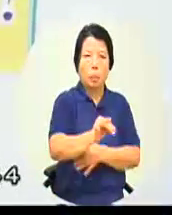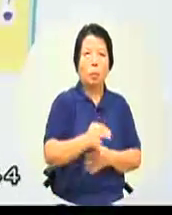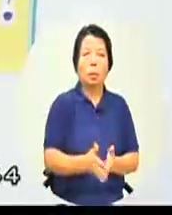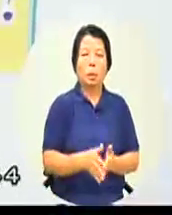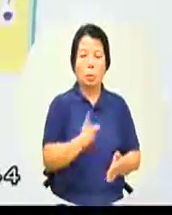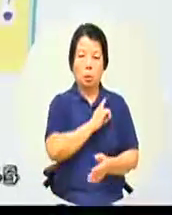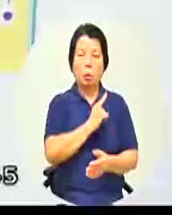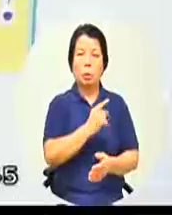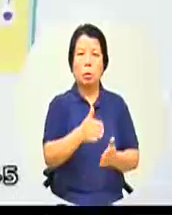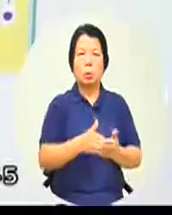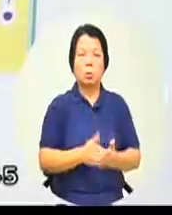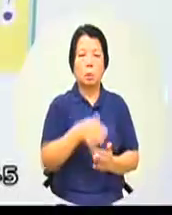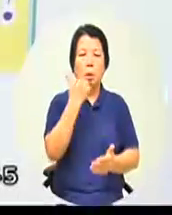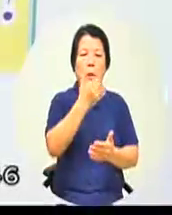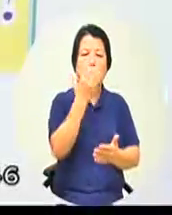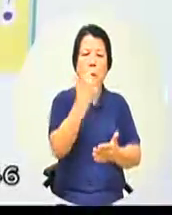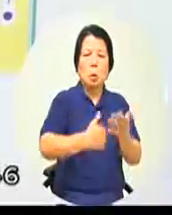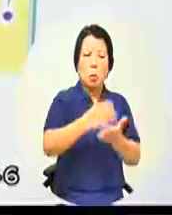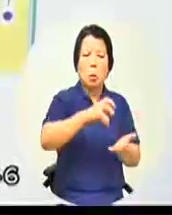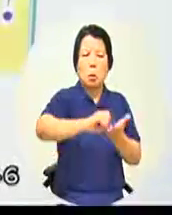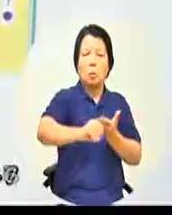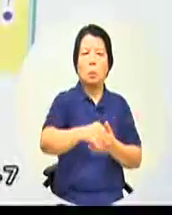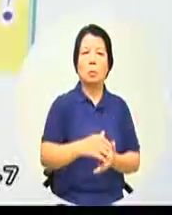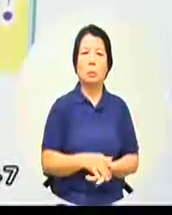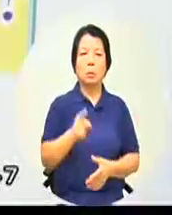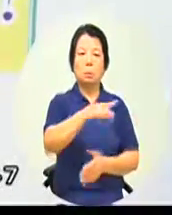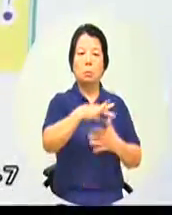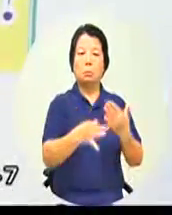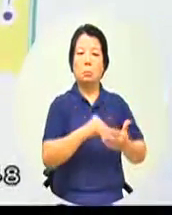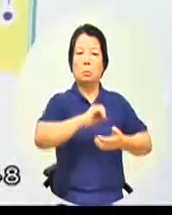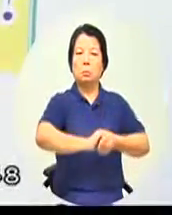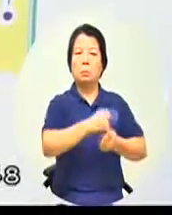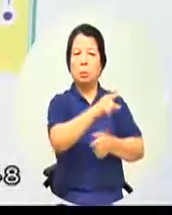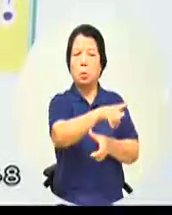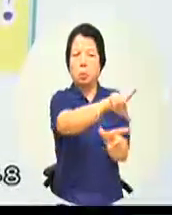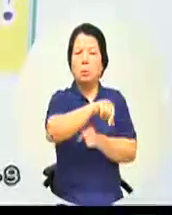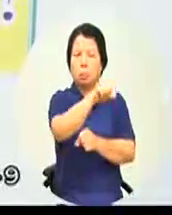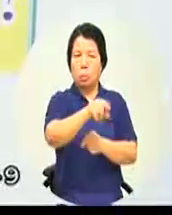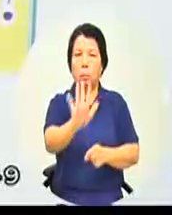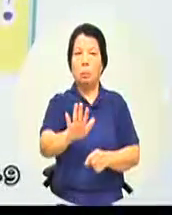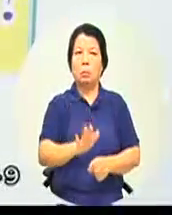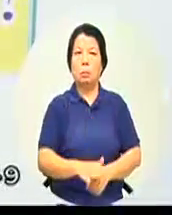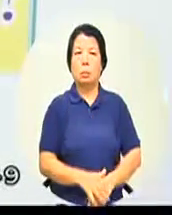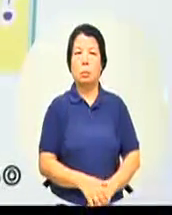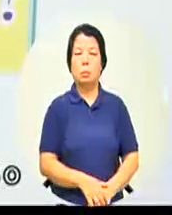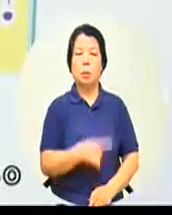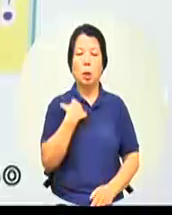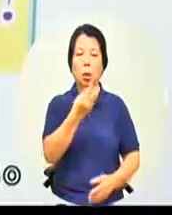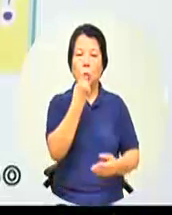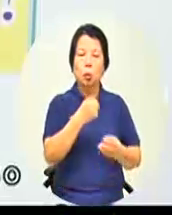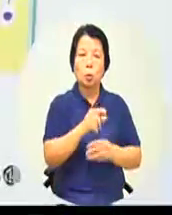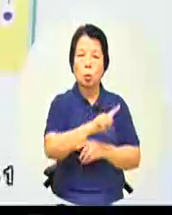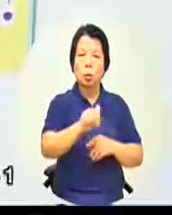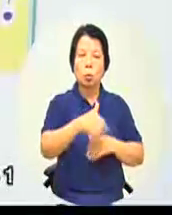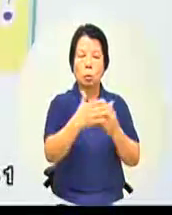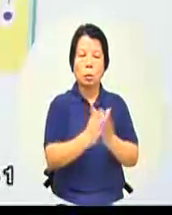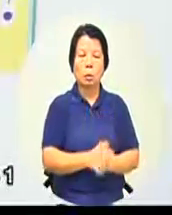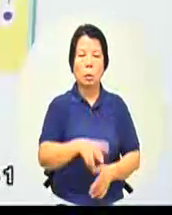主大爷吗？这个是你们规定的呢？你们规定的食材费要75%